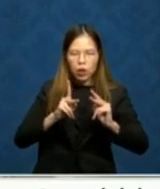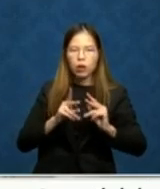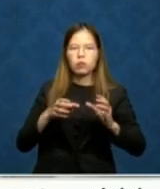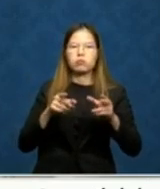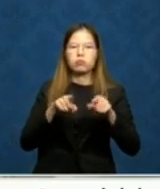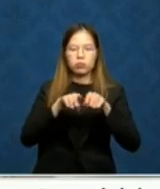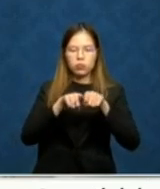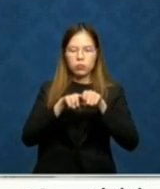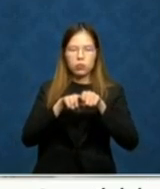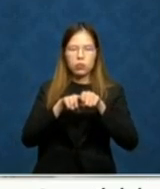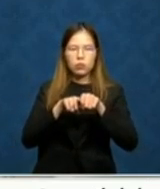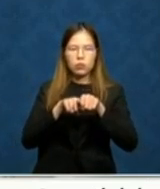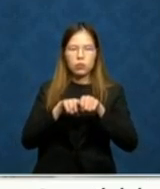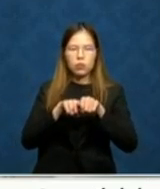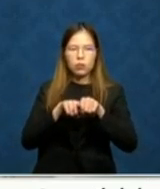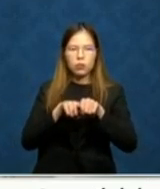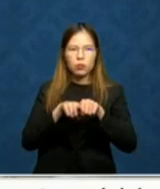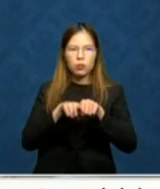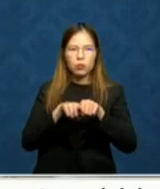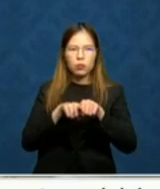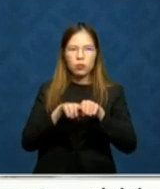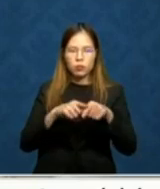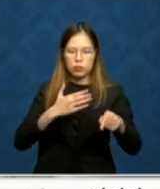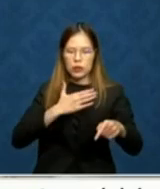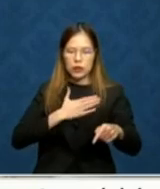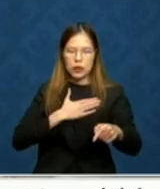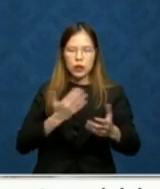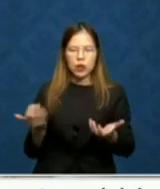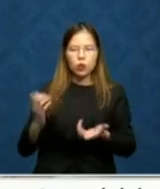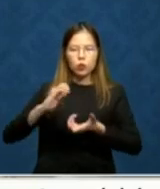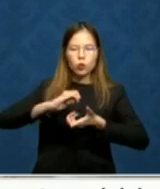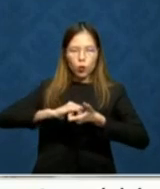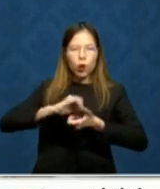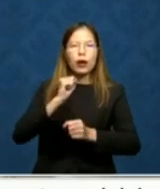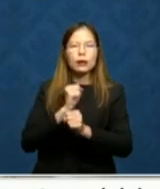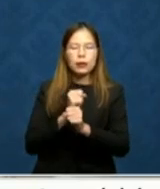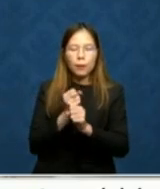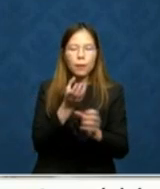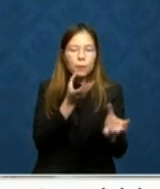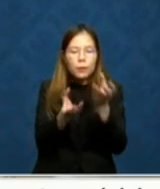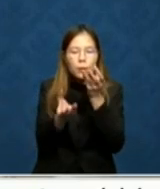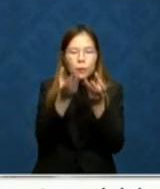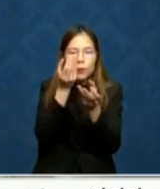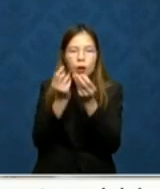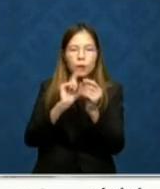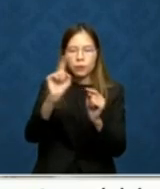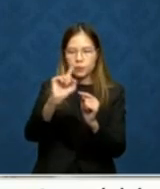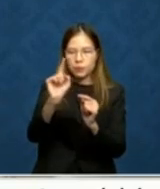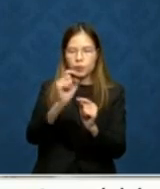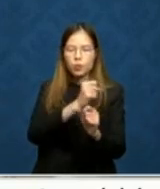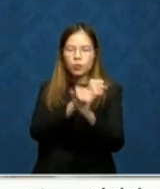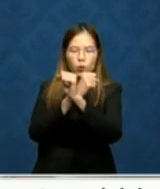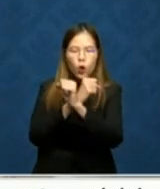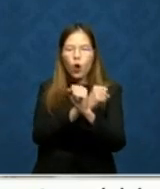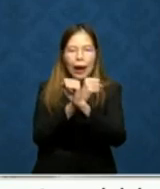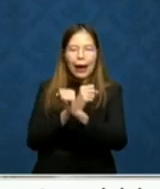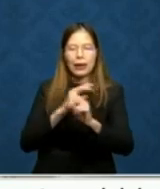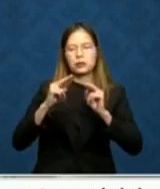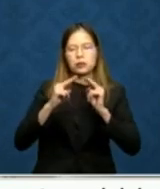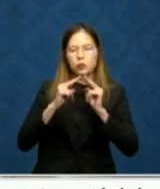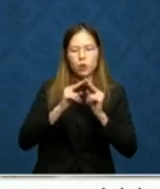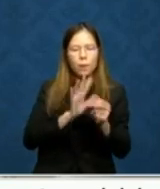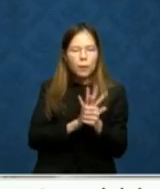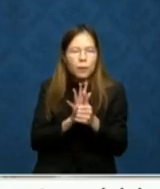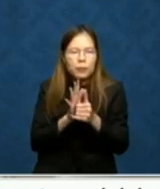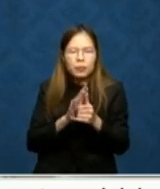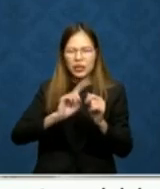ก็ต้องบอกว่าท่านพัชรินทร์กับดิฉันเนี่ยได้ร่วมทำตั้งแต่เรื่องของศึกษาการป้องกันกระทำชำเรามาตั้งแต่ต้นนะคะท่านประ